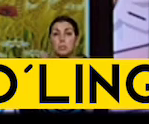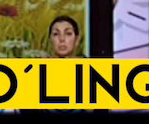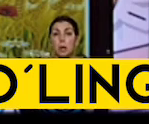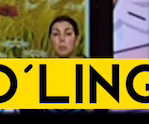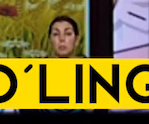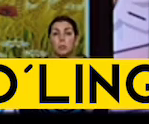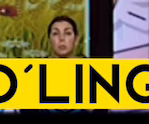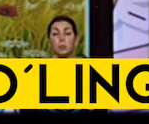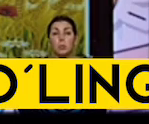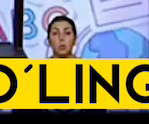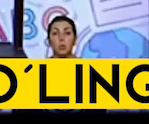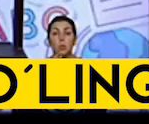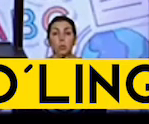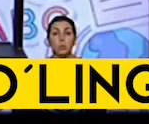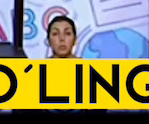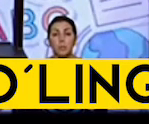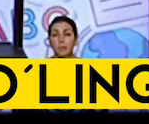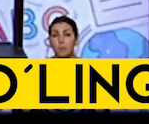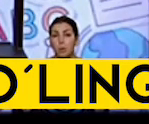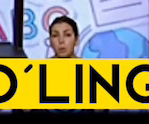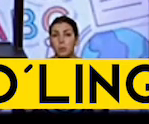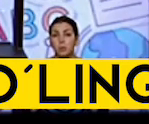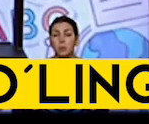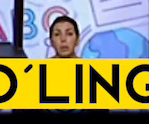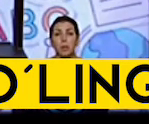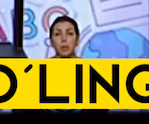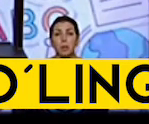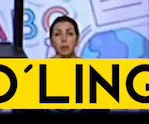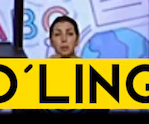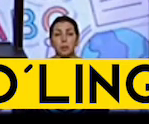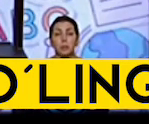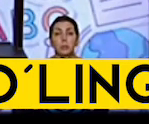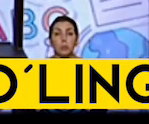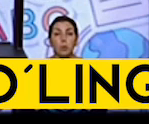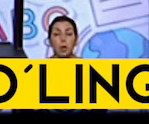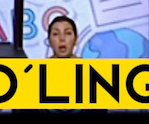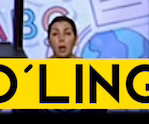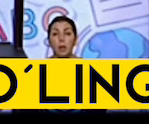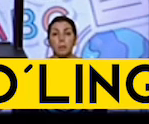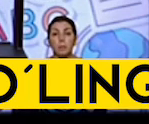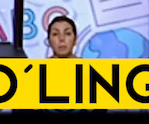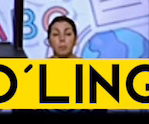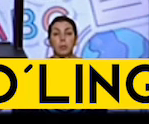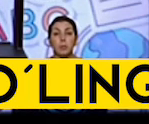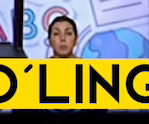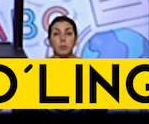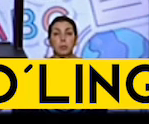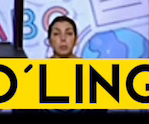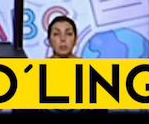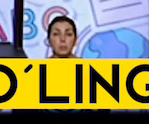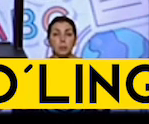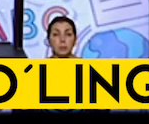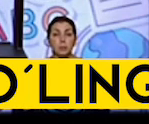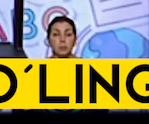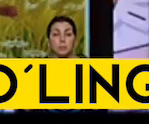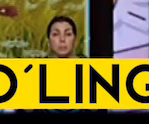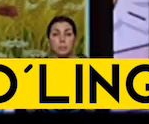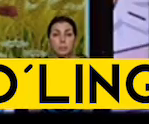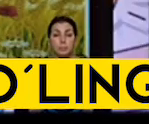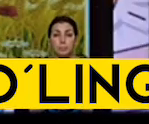Somoni senga foyda dedi. Ushbu erkalashlardan qaysi biri bizning jonivorimizga tegishli?